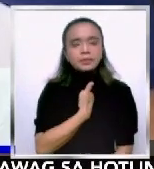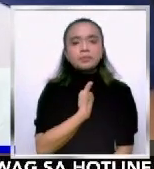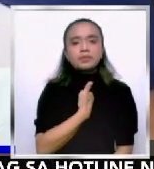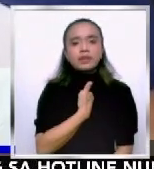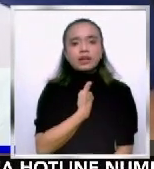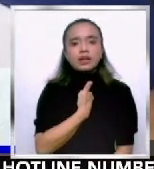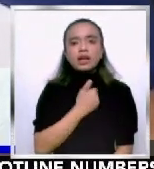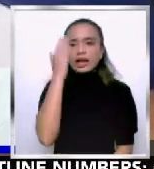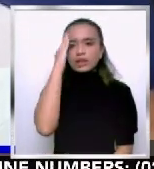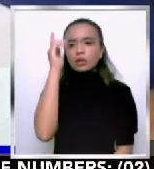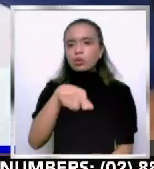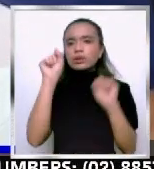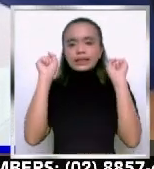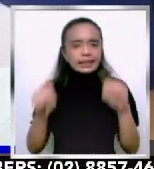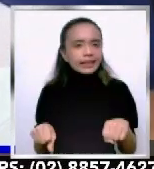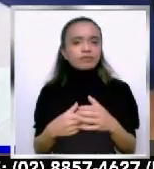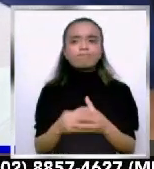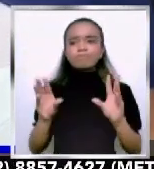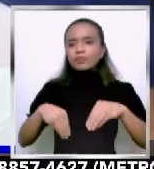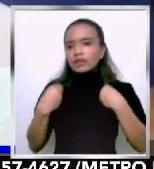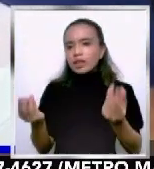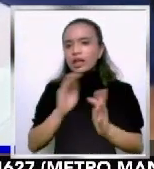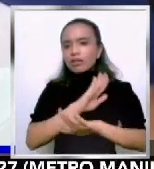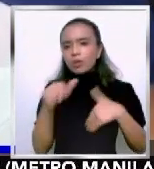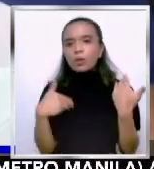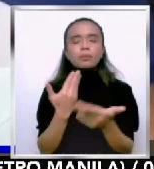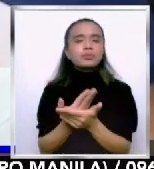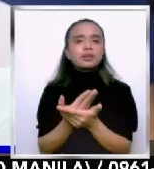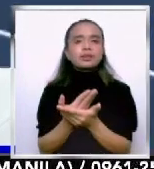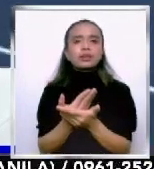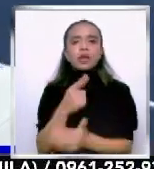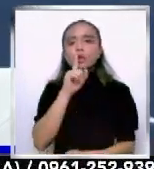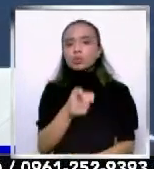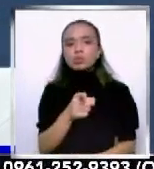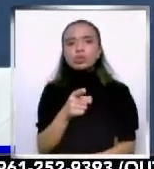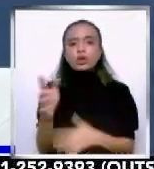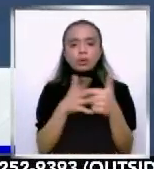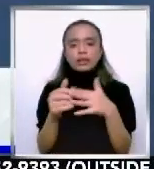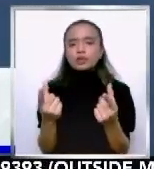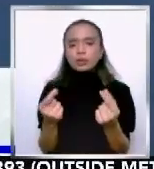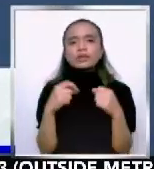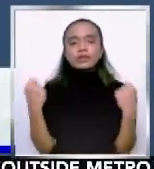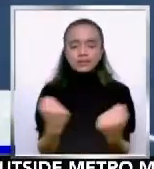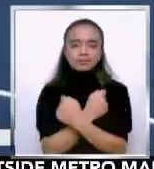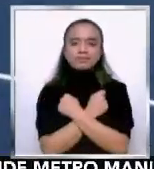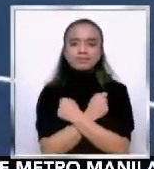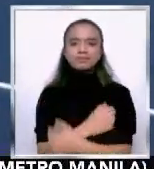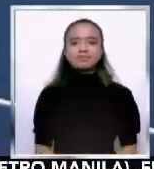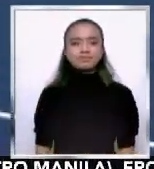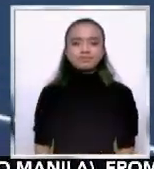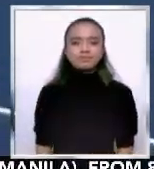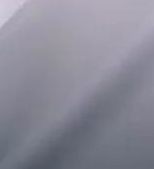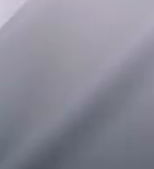that you can do it and giving your all and really loving what you do. Mariz Umali, Nakatutok, 24